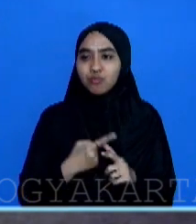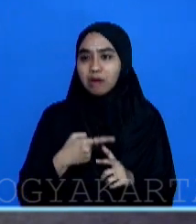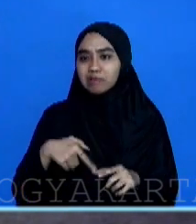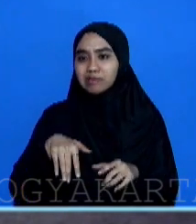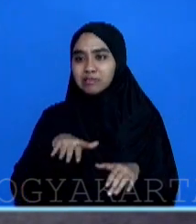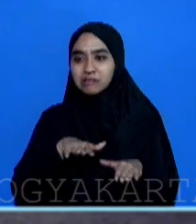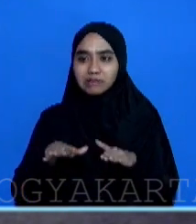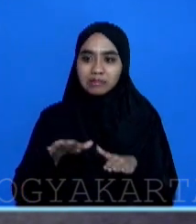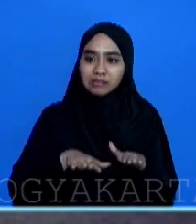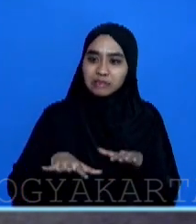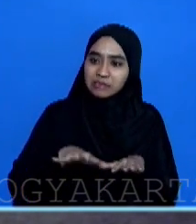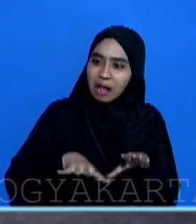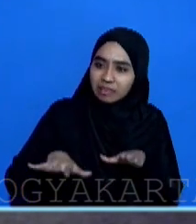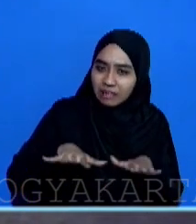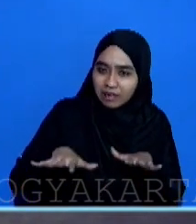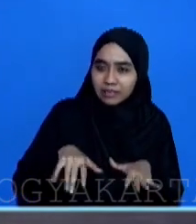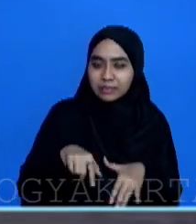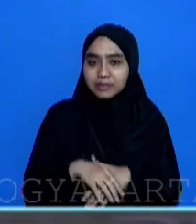hingga mobile Legends